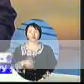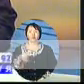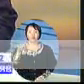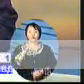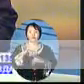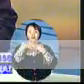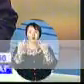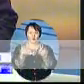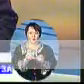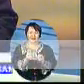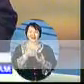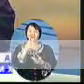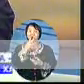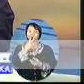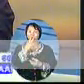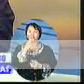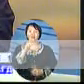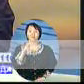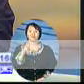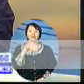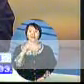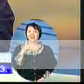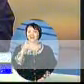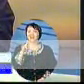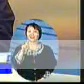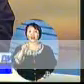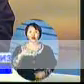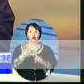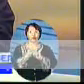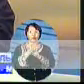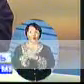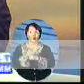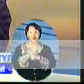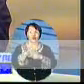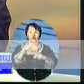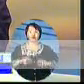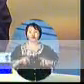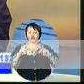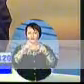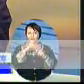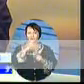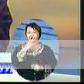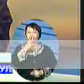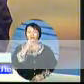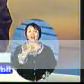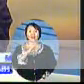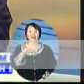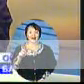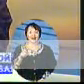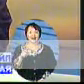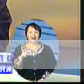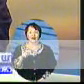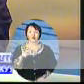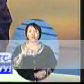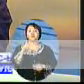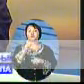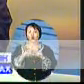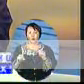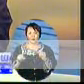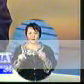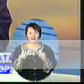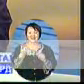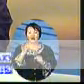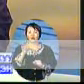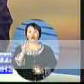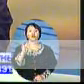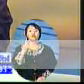За улсын хурал тамхины хяналтын тухай хуулийг мөн өөрчлөхөөр болоод байна. За энэ хуульд өөрчлөлт оруулахдаа тамхины хэрэглээг багасгах, зарим орчинд тамхи татхыг